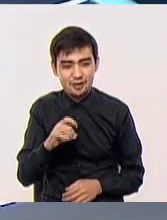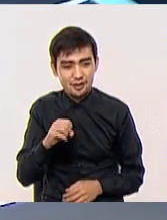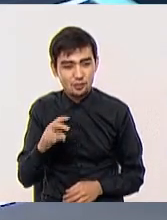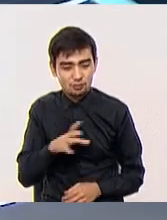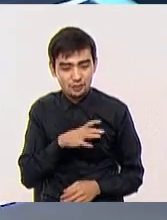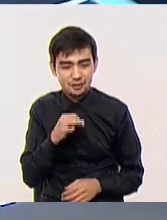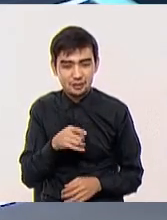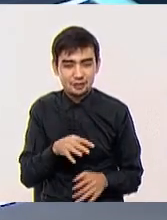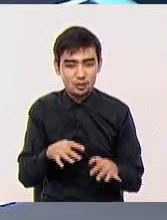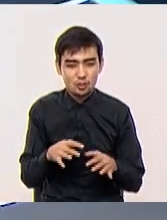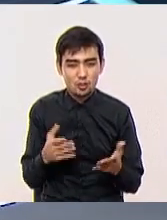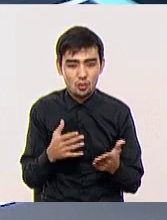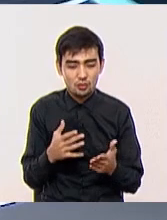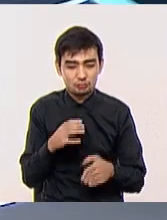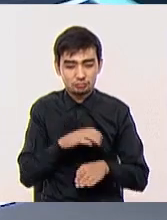это проявляется?